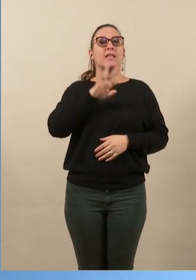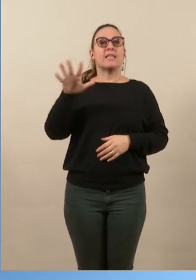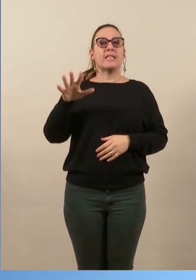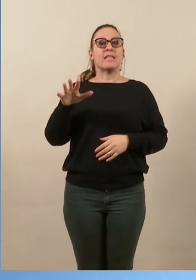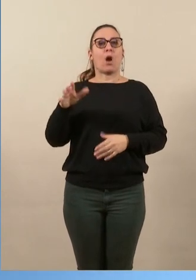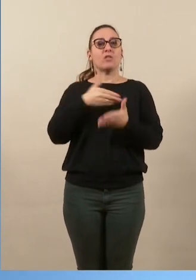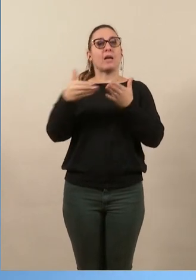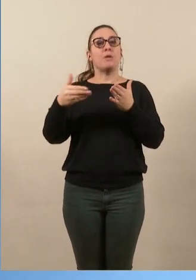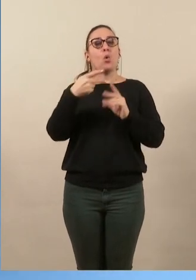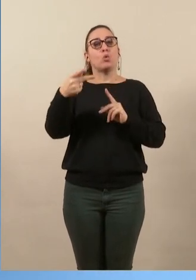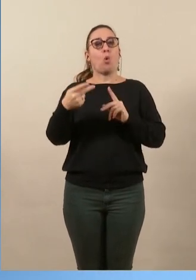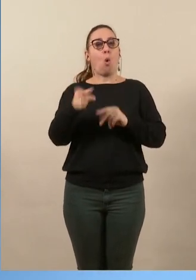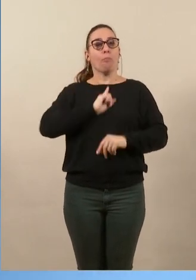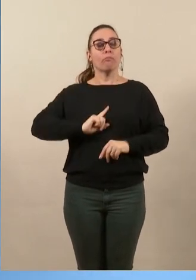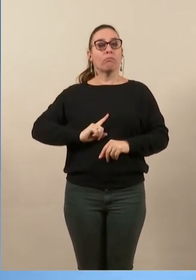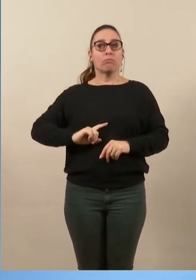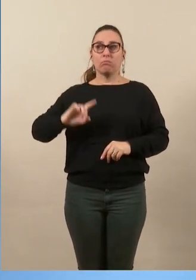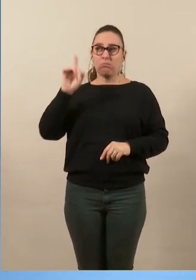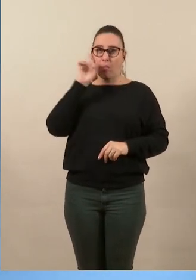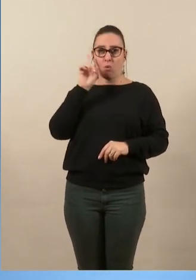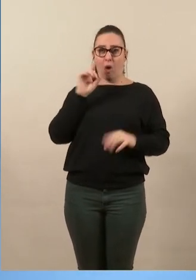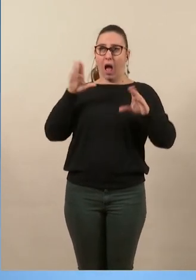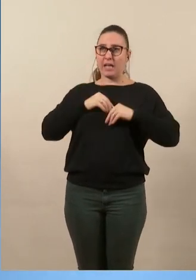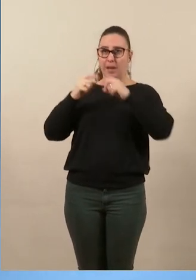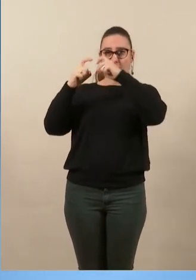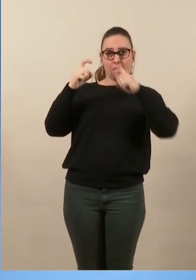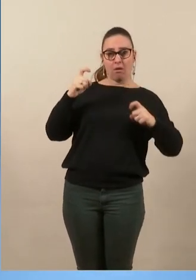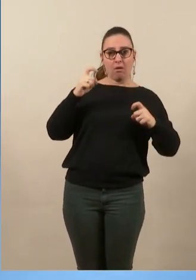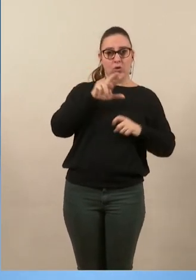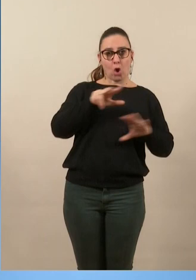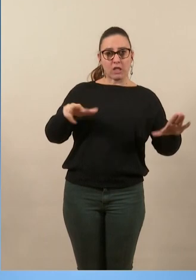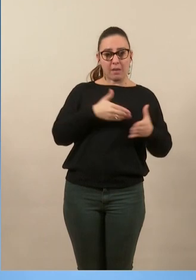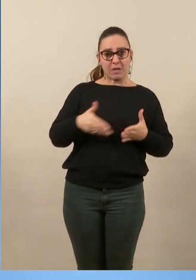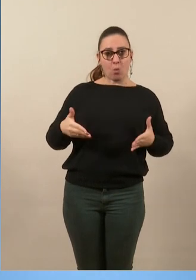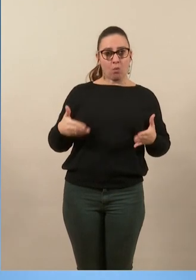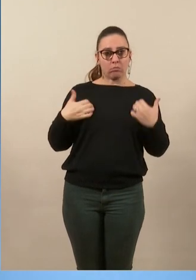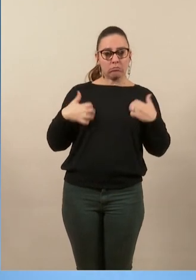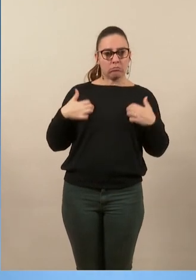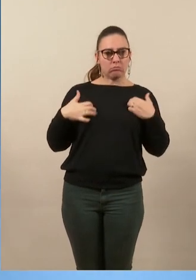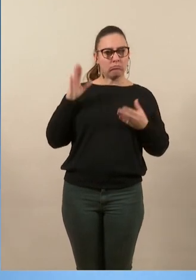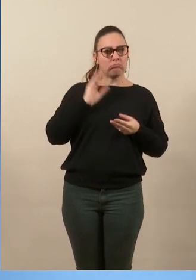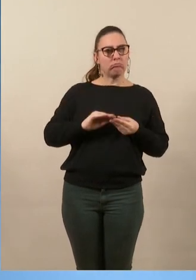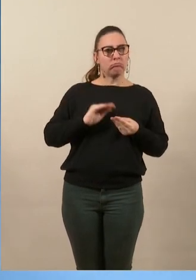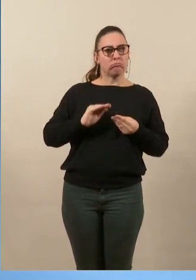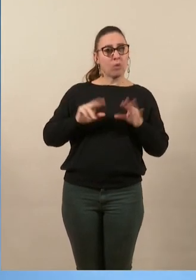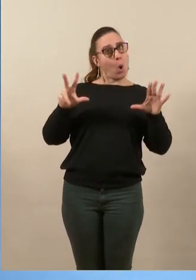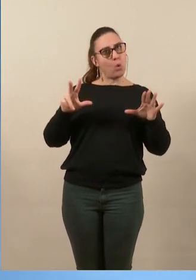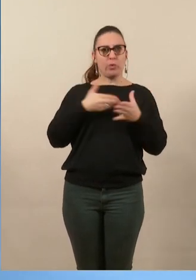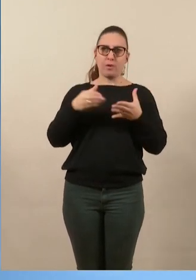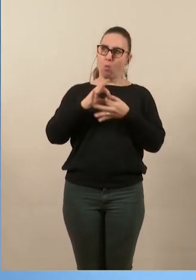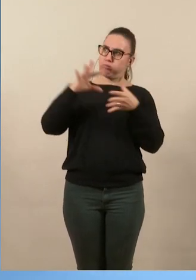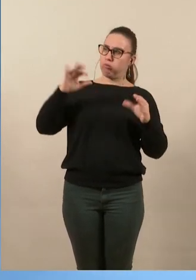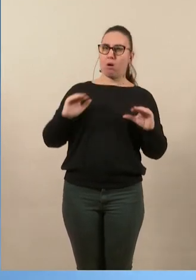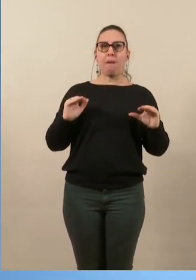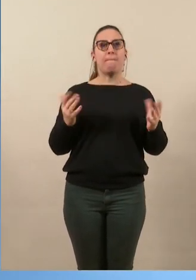d'euros pourquoi encaisser 37 voilà c'est c'est quelque chose qui m'interpelle il y a 8 millions d'écart